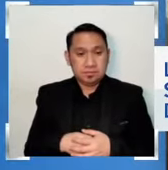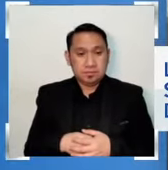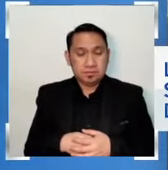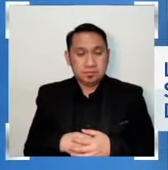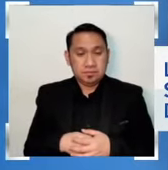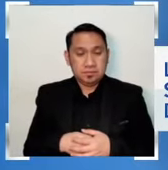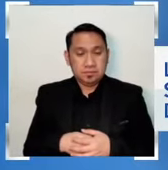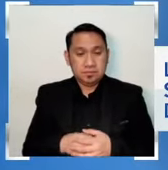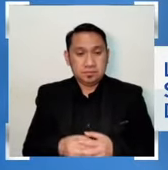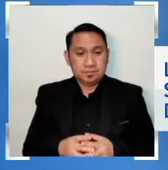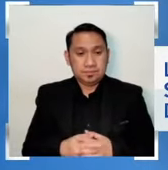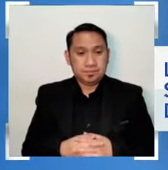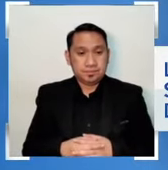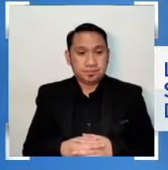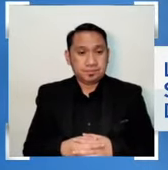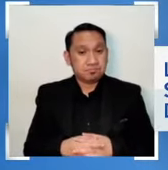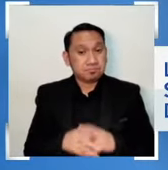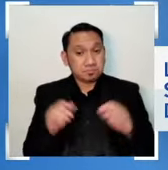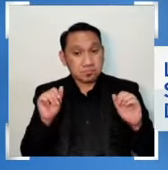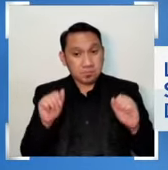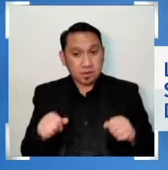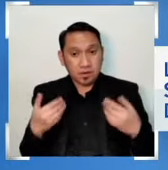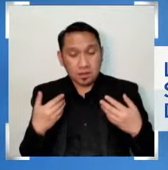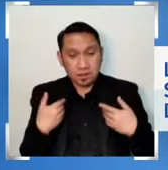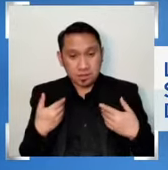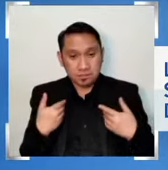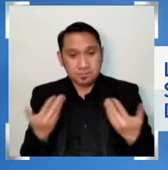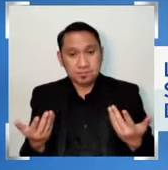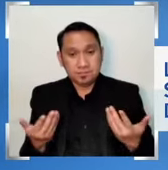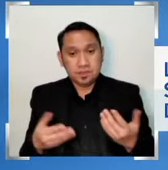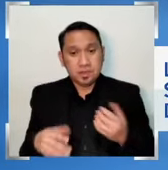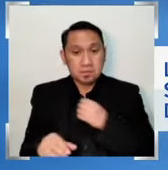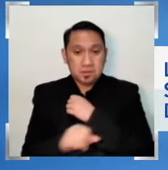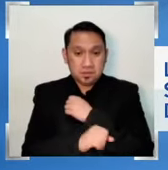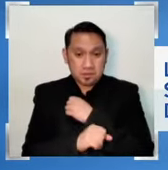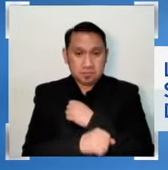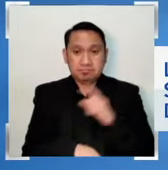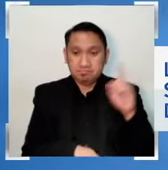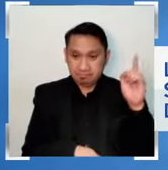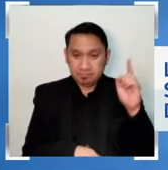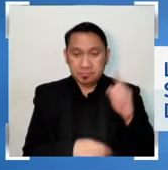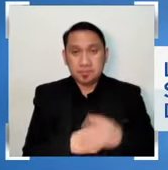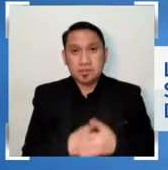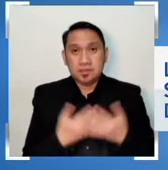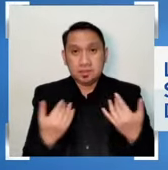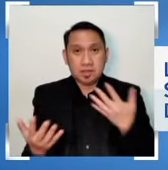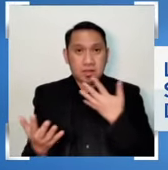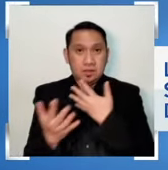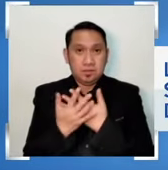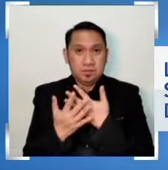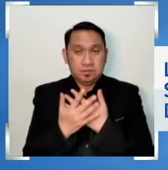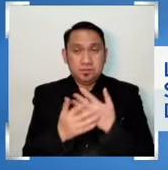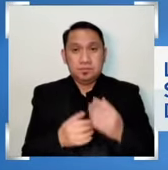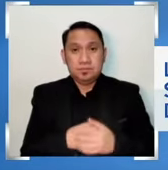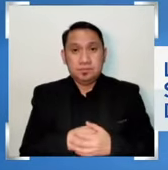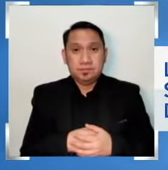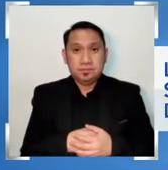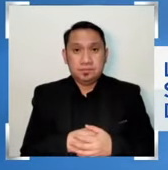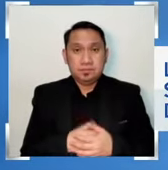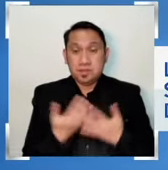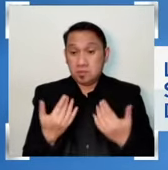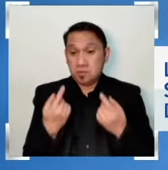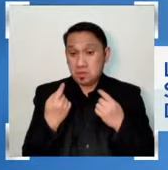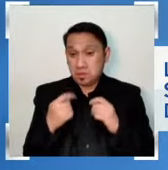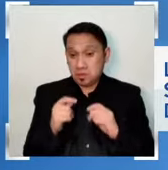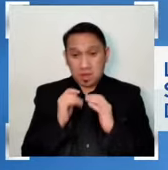investment. Posible raw maharap sa multi-million estafa case si Ehe na nakadetain na sa Camp Crame. Sinusubukan pa naming